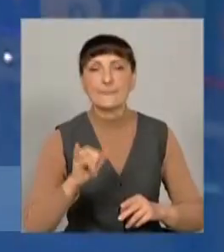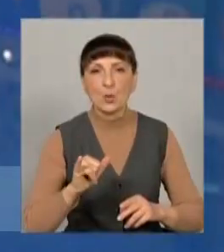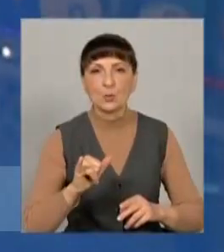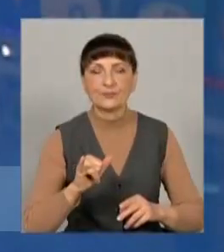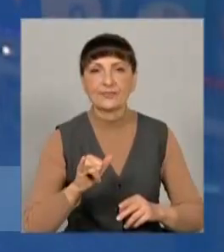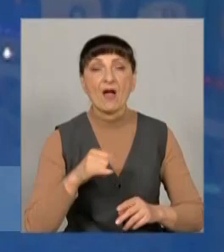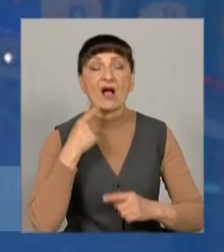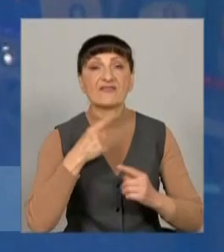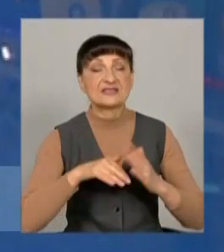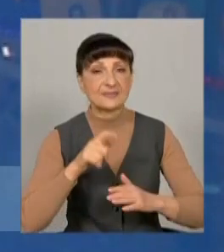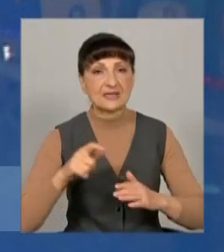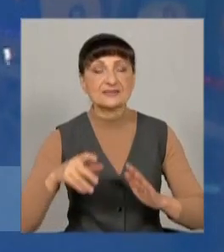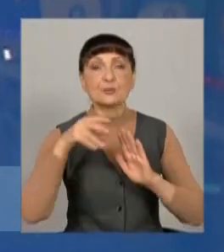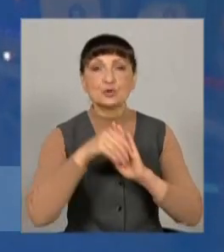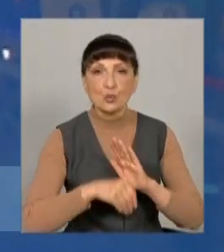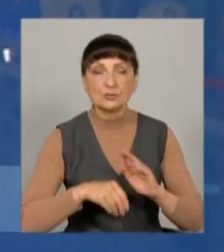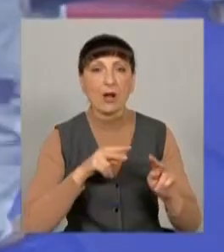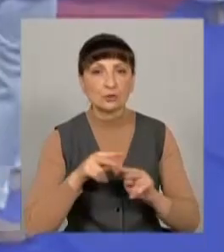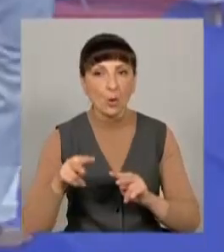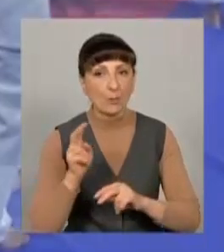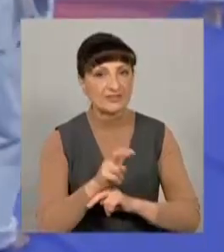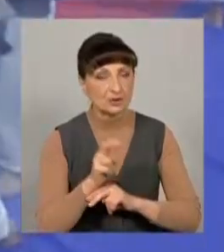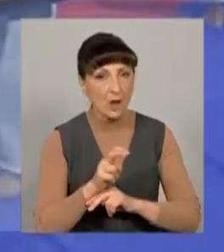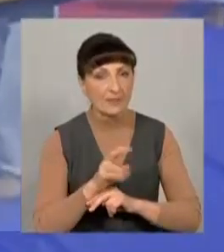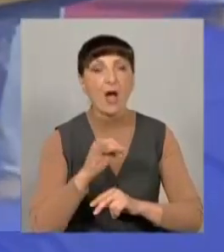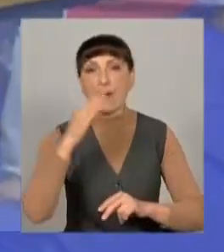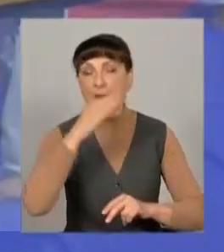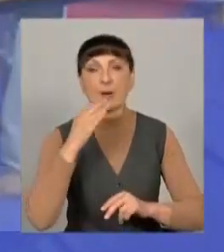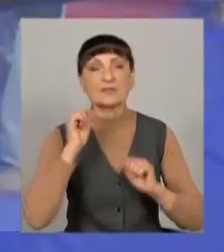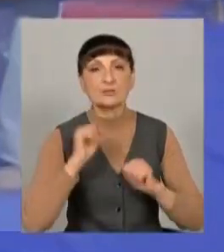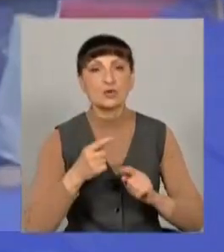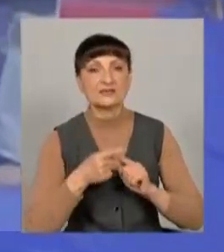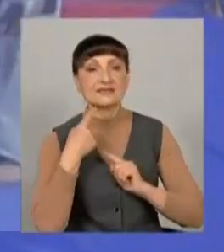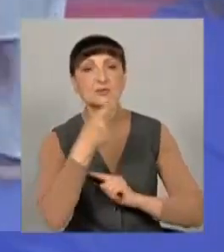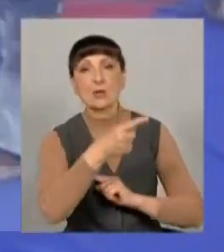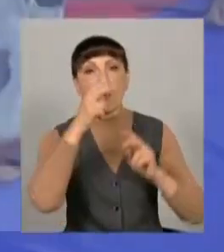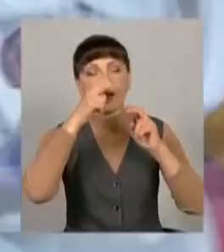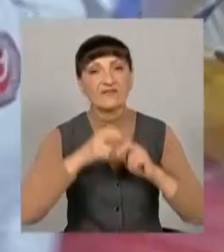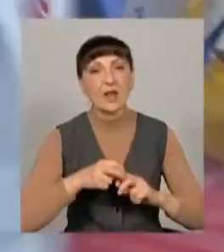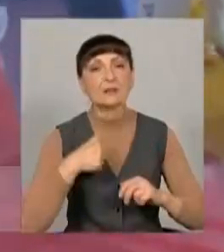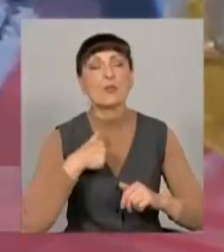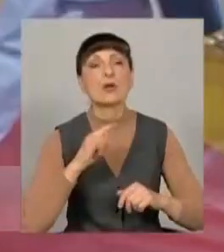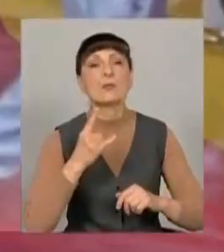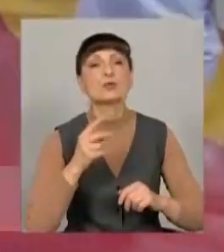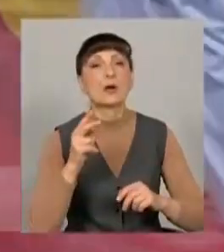Как отмечают специалисты, предусмотрен контроль посещаемости, а родители смогут дистанционно проверять успеваемость своих